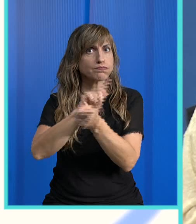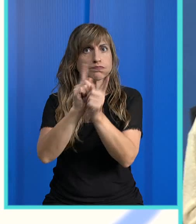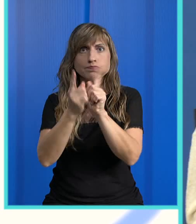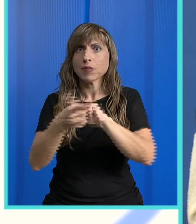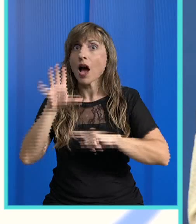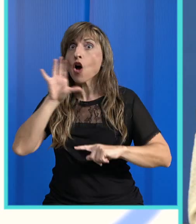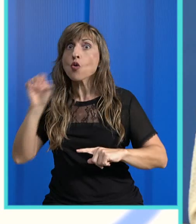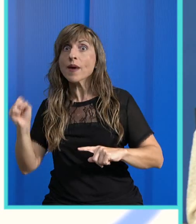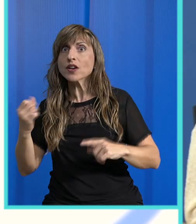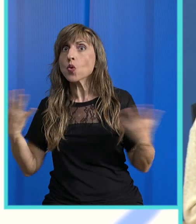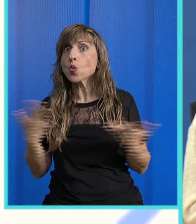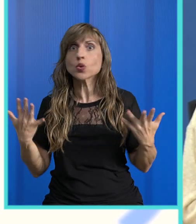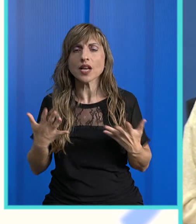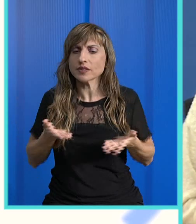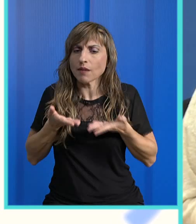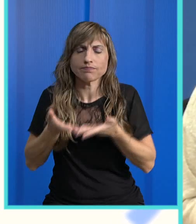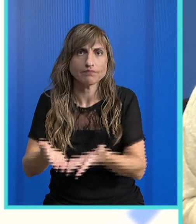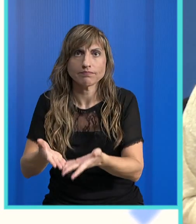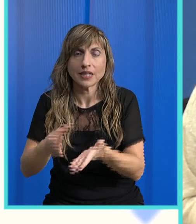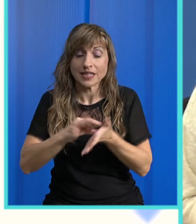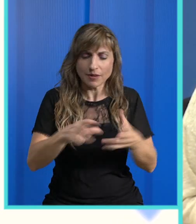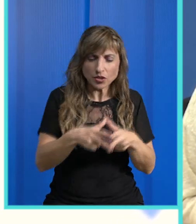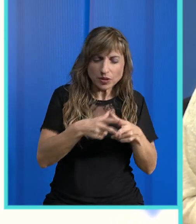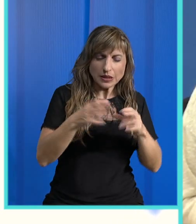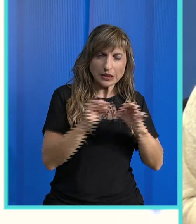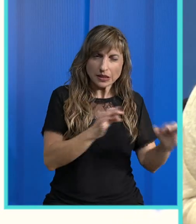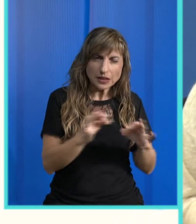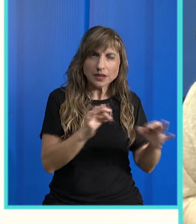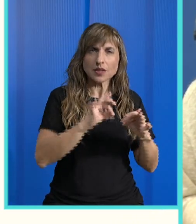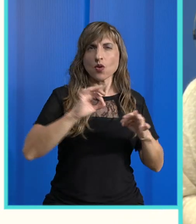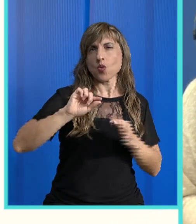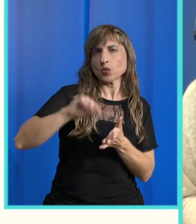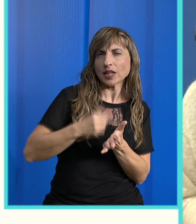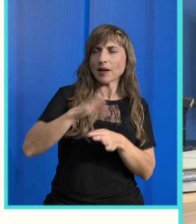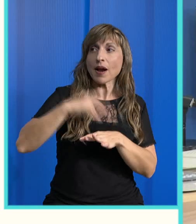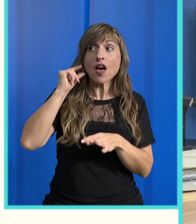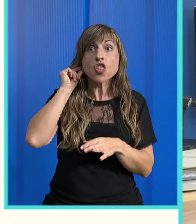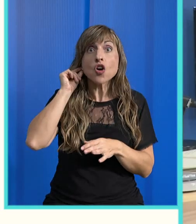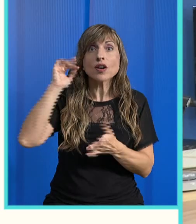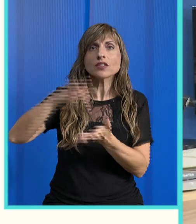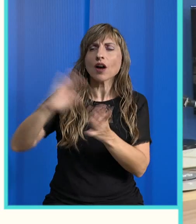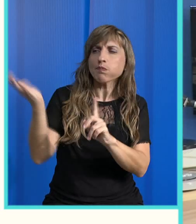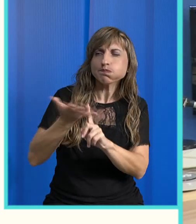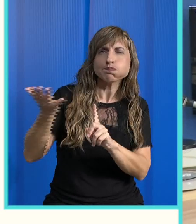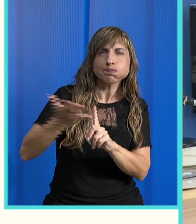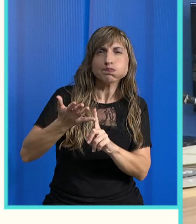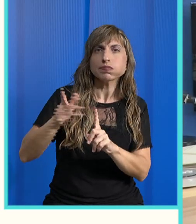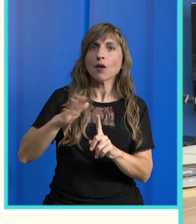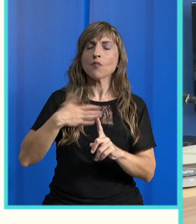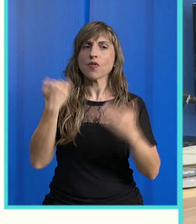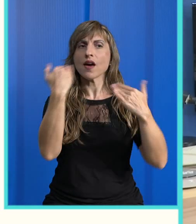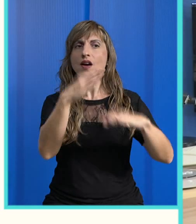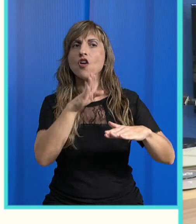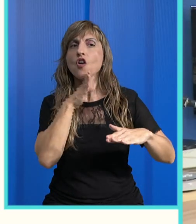hi actuï d'urgència. De moment, Serveis Socials està preparant un contracte que permeti a les dones que han patit violència de gènere poder tenir un